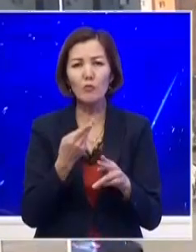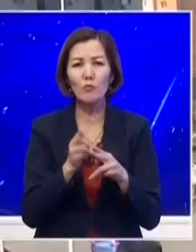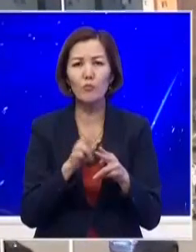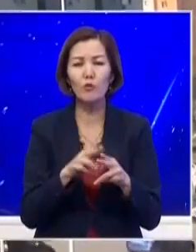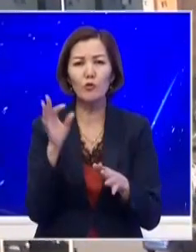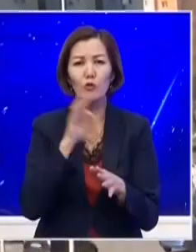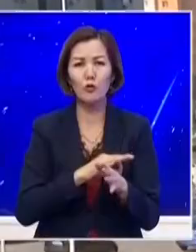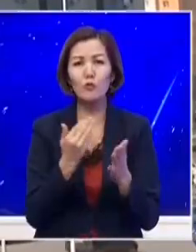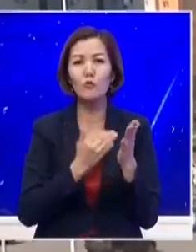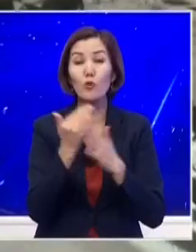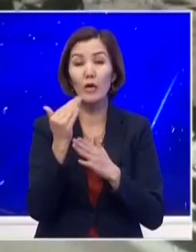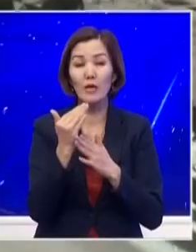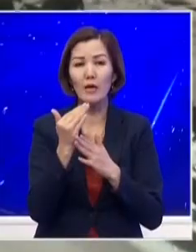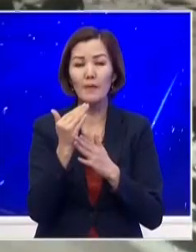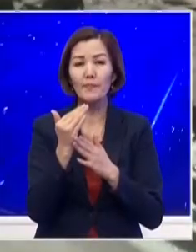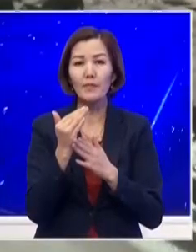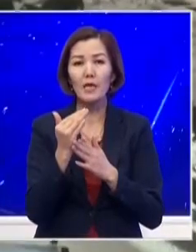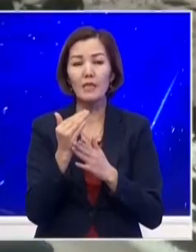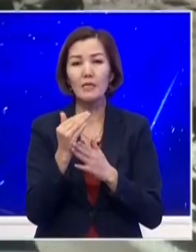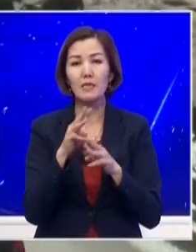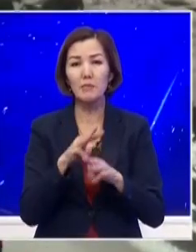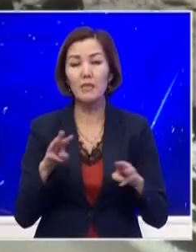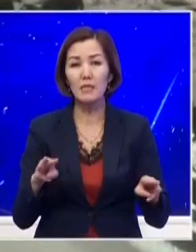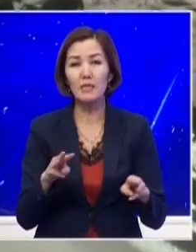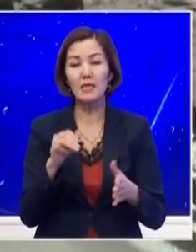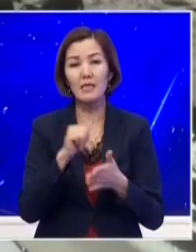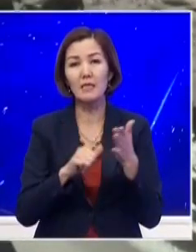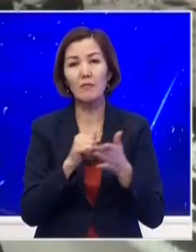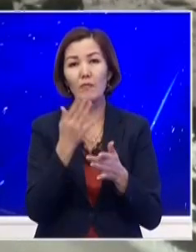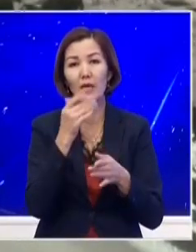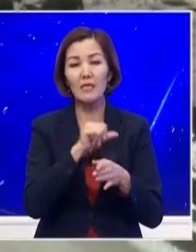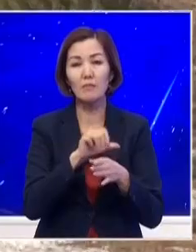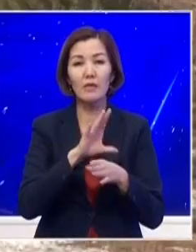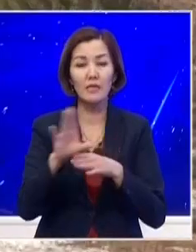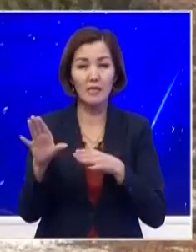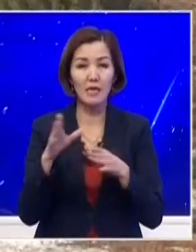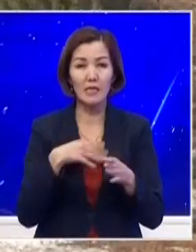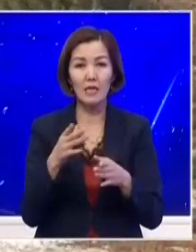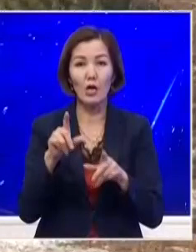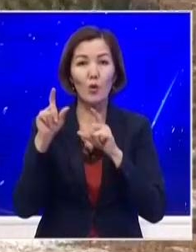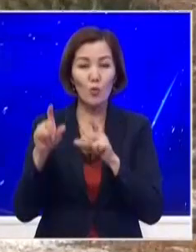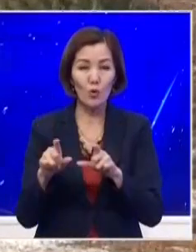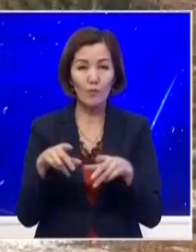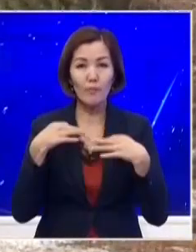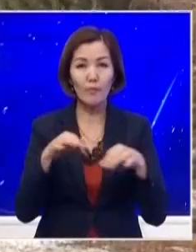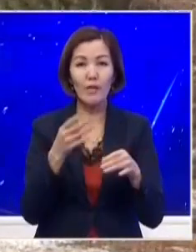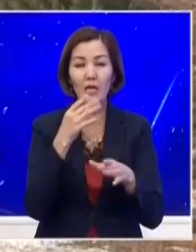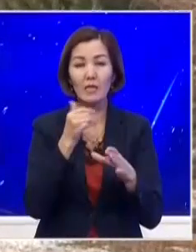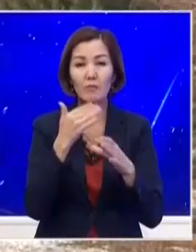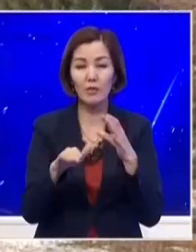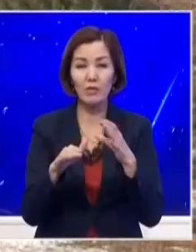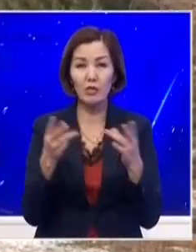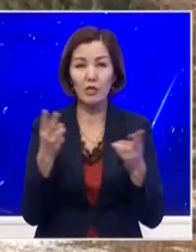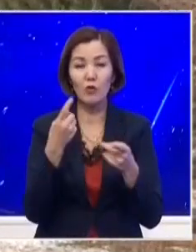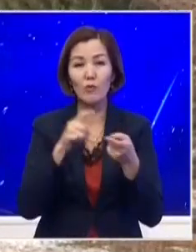өнімдерді тұтыну жоғары деген? Әлихан Асханұлының сөзінше себеп экспорт, тасымал транзиттік көлікпен және сұр экспорт түрінде